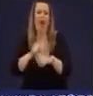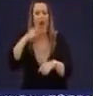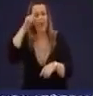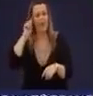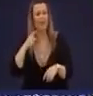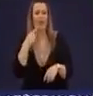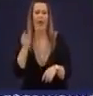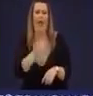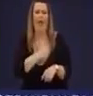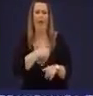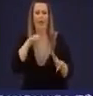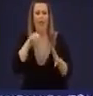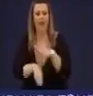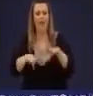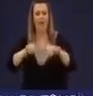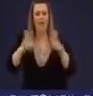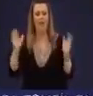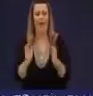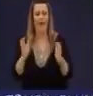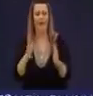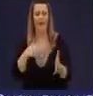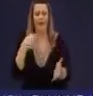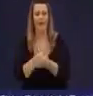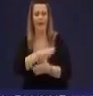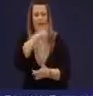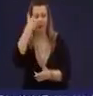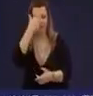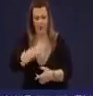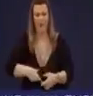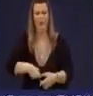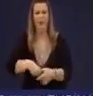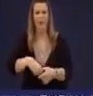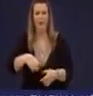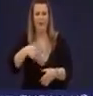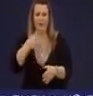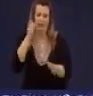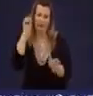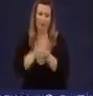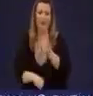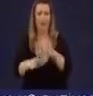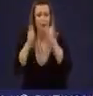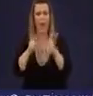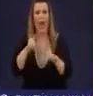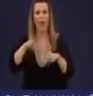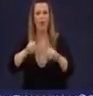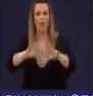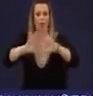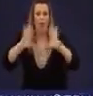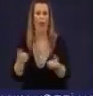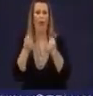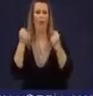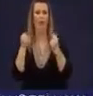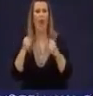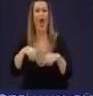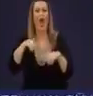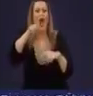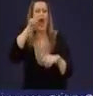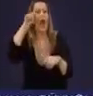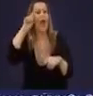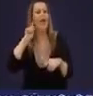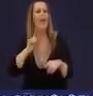əsgərinin vətənin hər qarşı uğrunda necə canından keçməyə hazır olduğunu bir daha sübut etdi. Azərbaycanı, yəni bütün gənclər